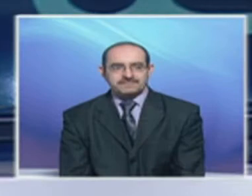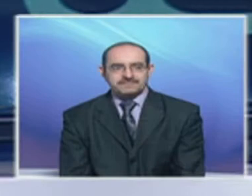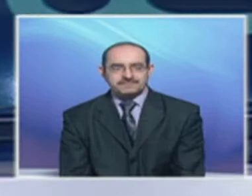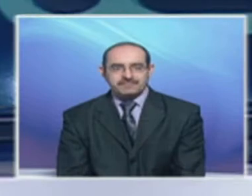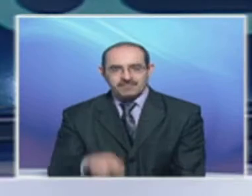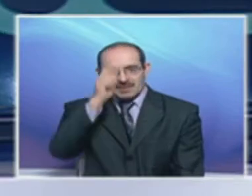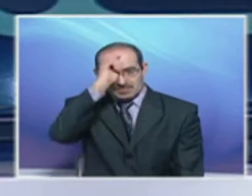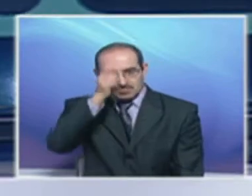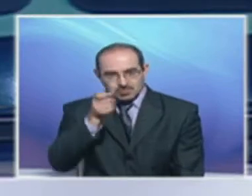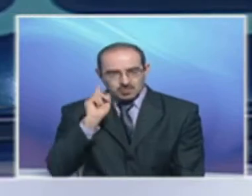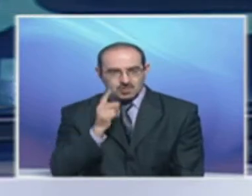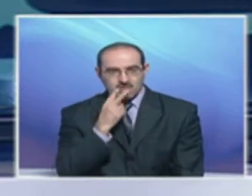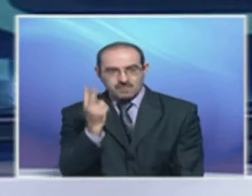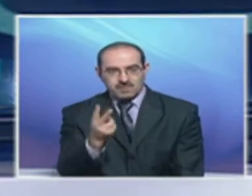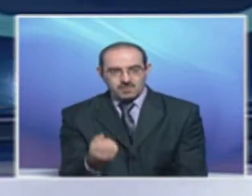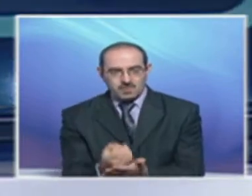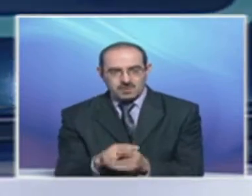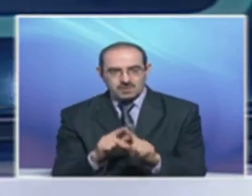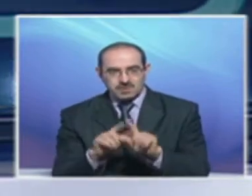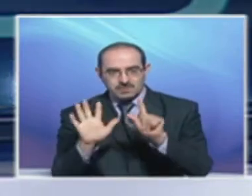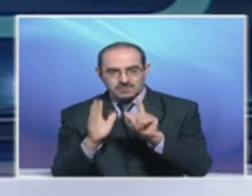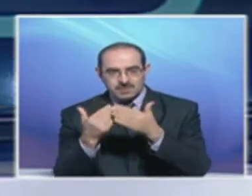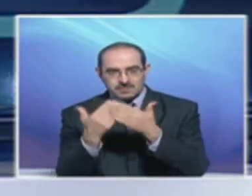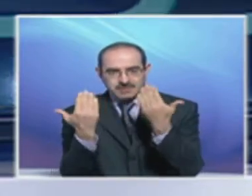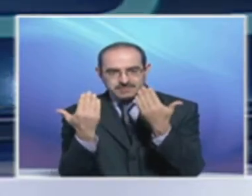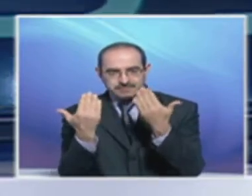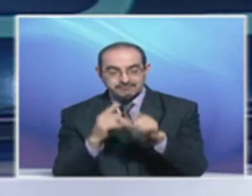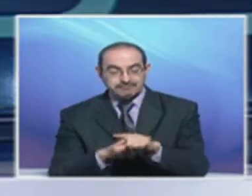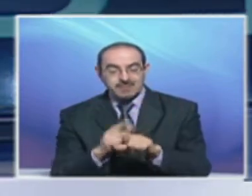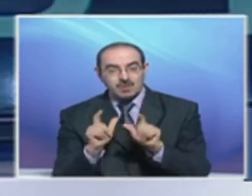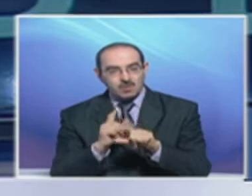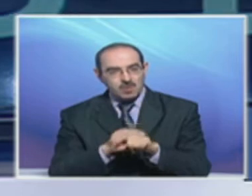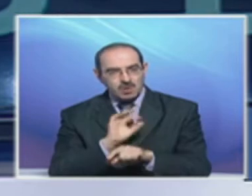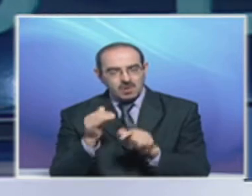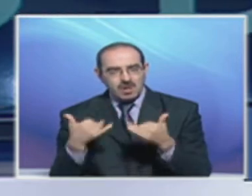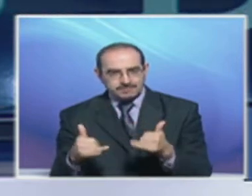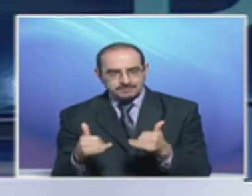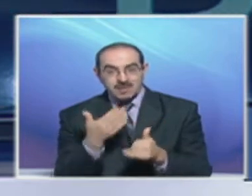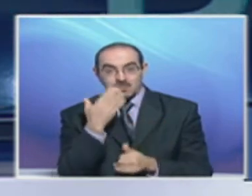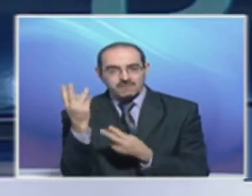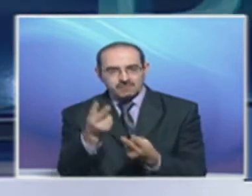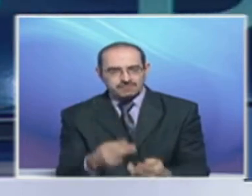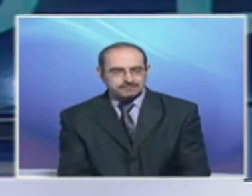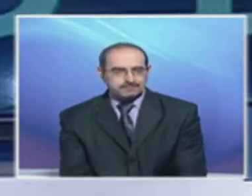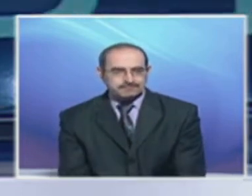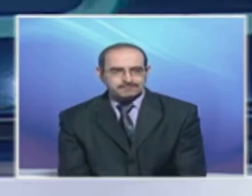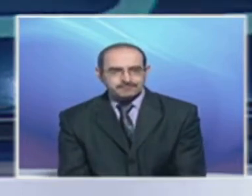السلام عليكم ورحمة الله تعالى وبركاته. 7 صباحا بتوقيت الجزائر، أهلا بكم مشاهدينا إلى